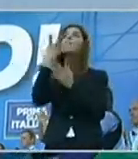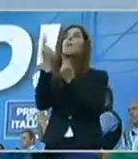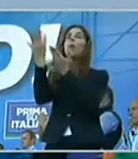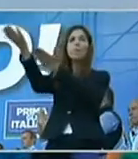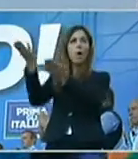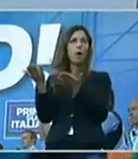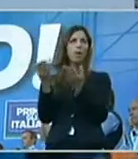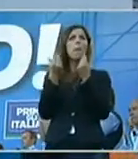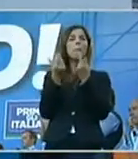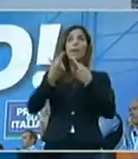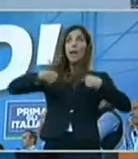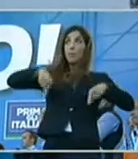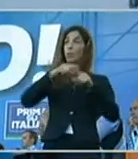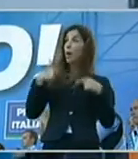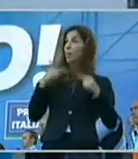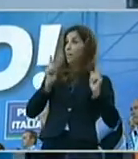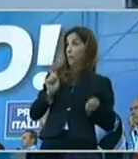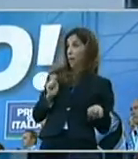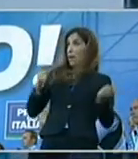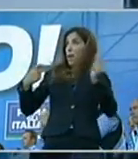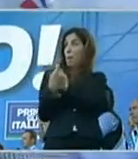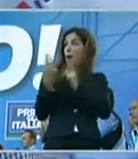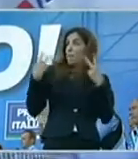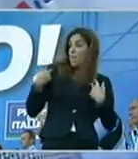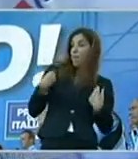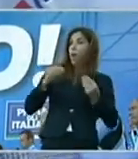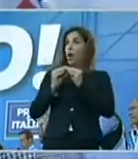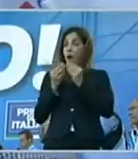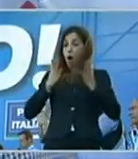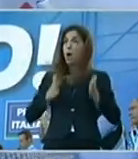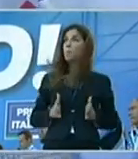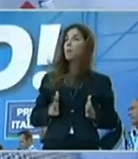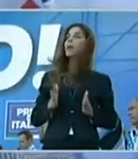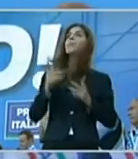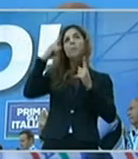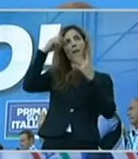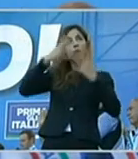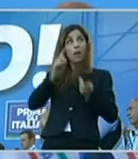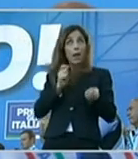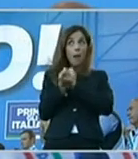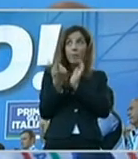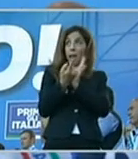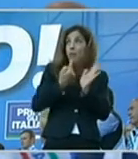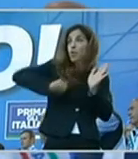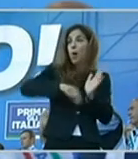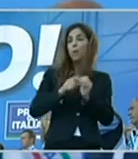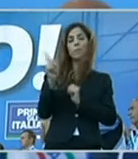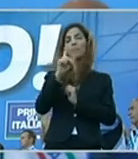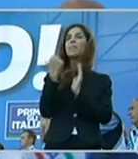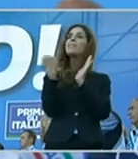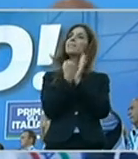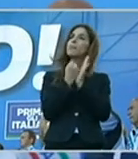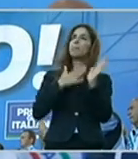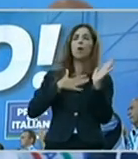perché non siamo noi a dover cambiare modo di vivere, di essere e di ragionare. I nostri simboli non si